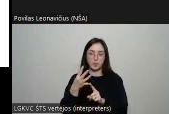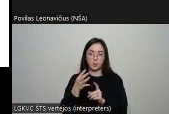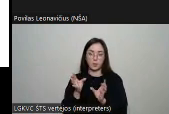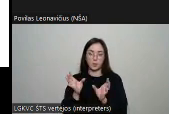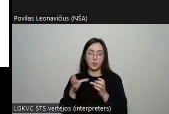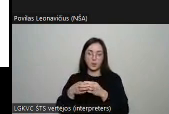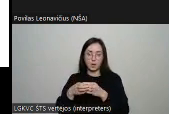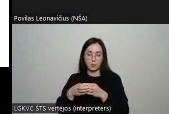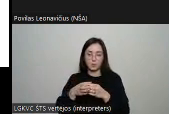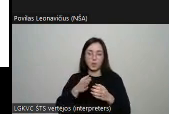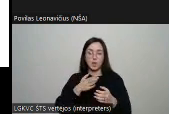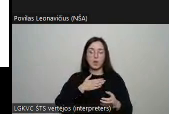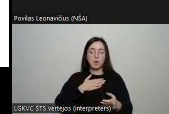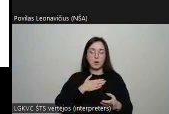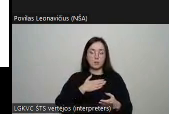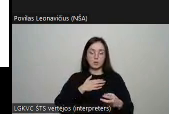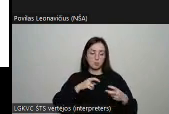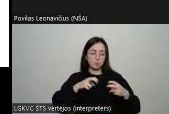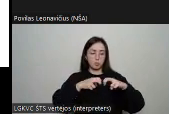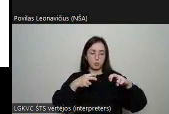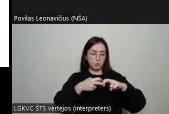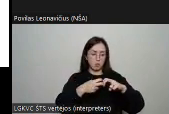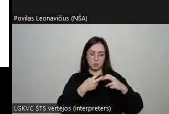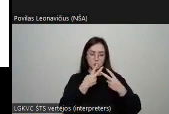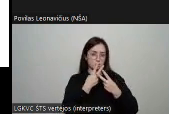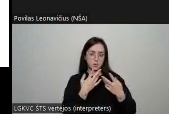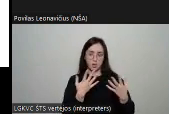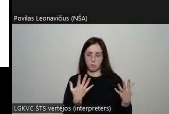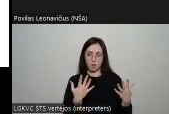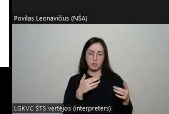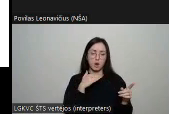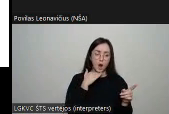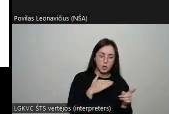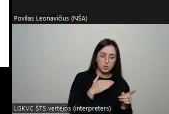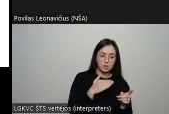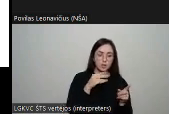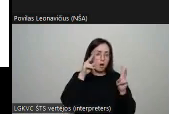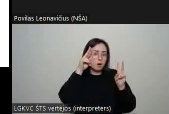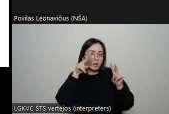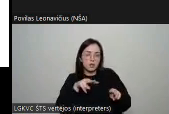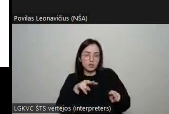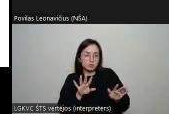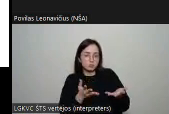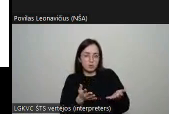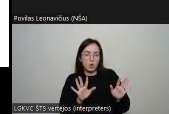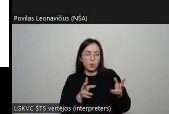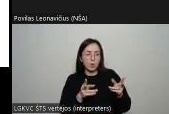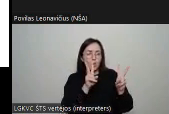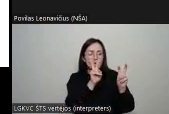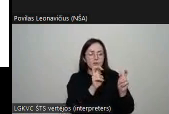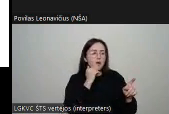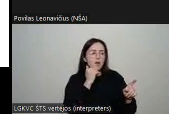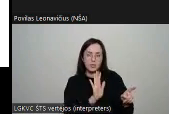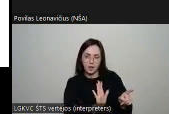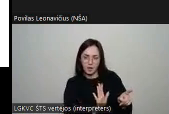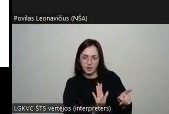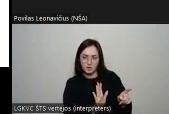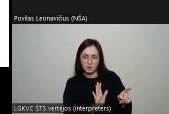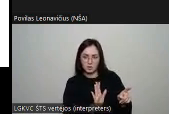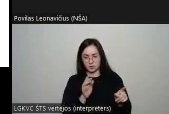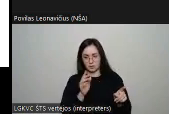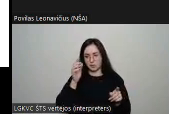Mes nematėm problemos ar aiškios, ar nežinomos. Jeigu kažkokia tema neaiški, man atrodo, mokytojai yra